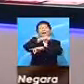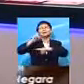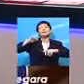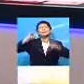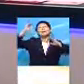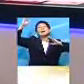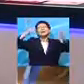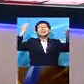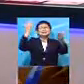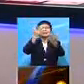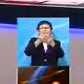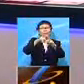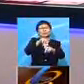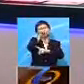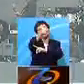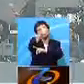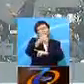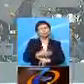sehingga Oktober nanti.